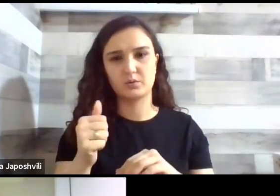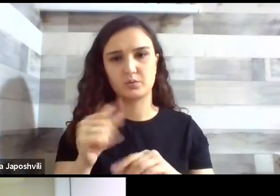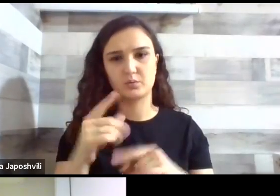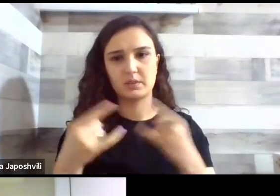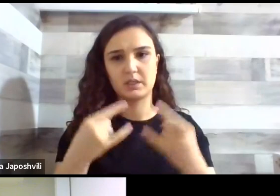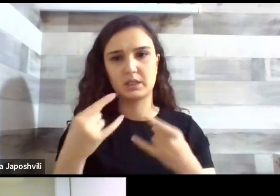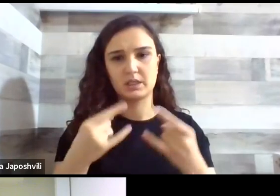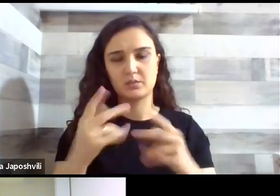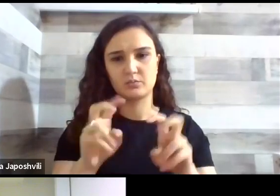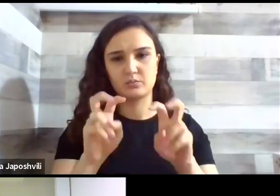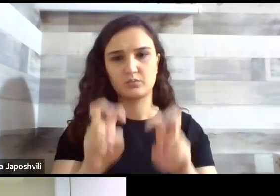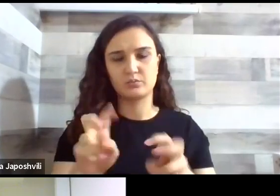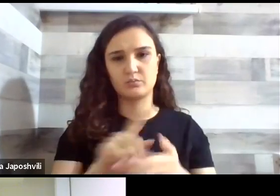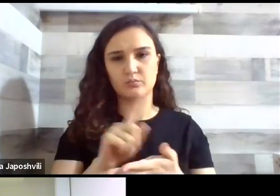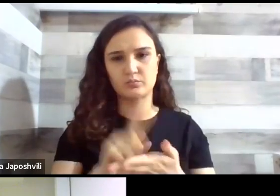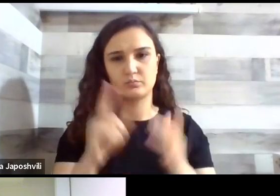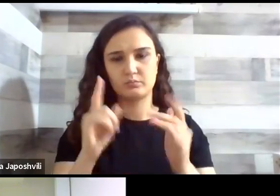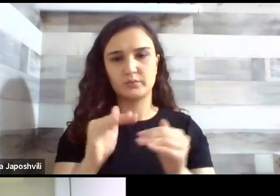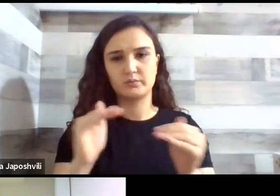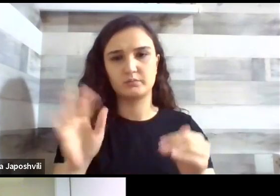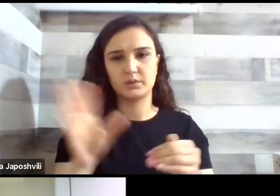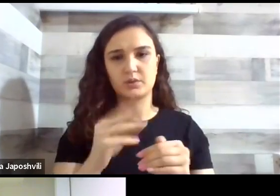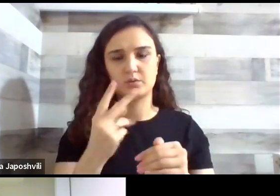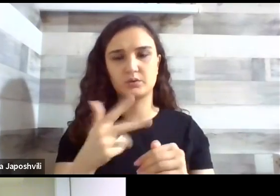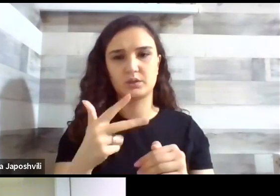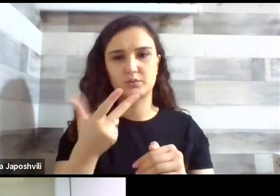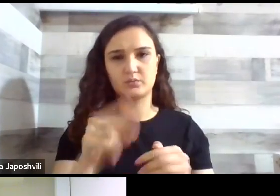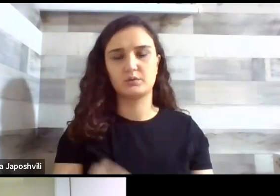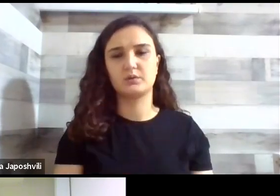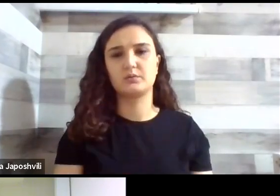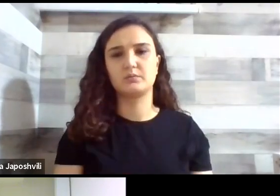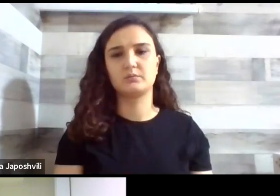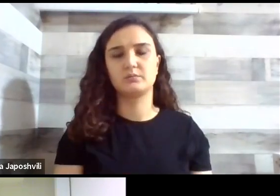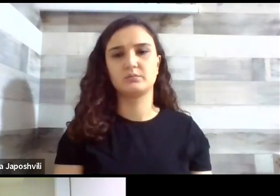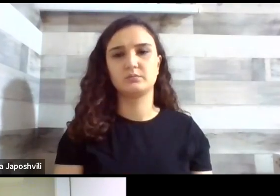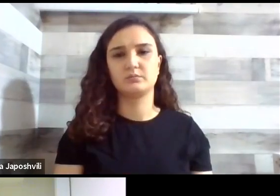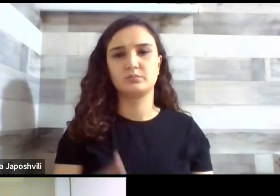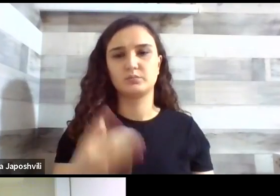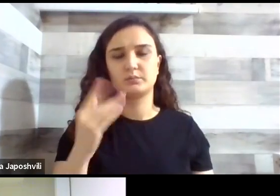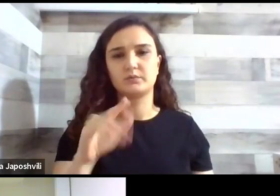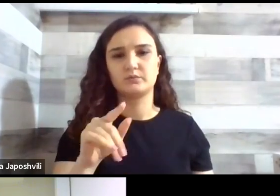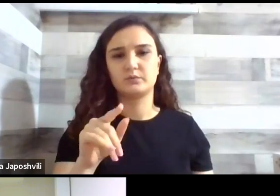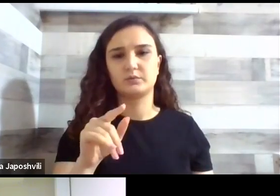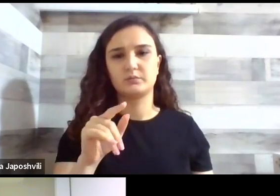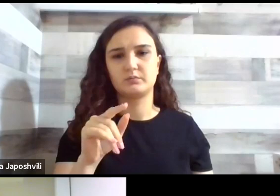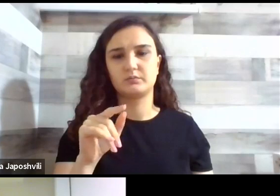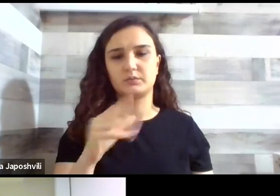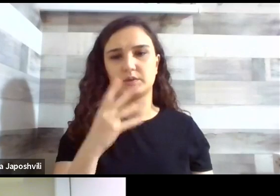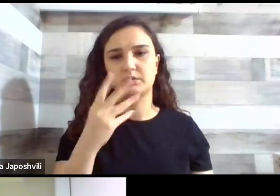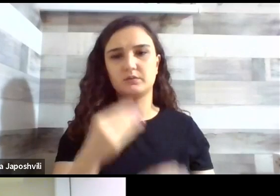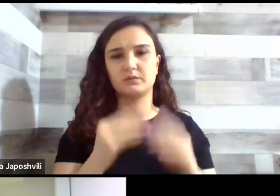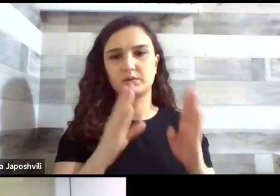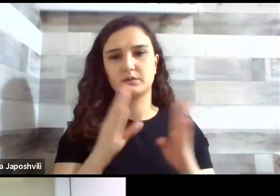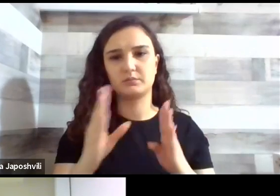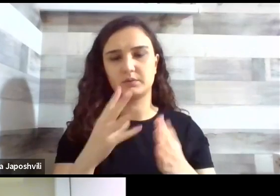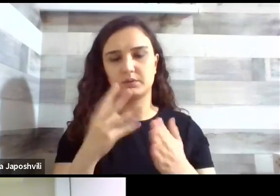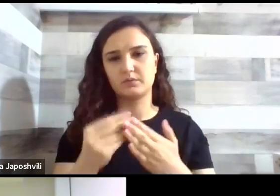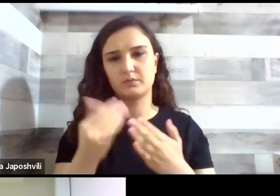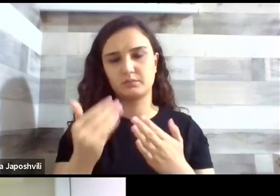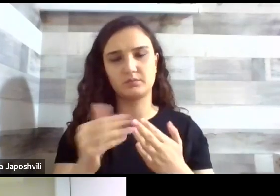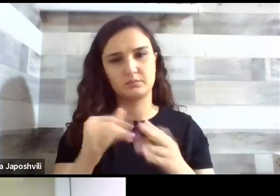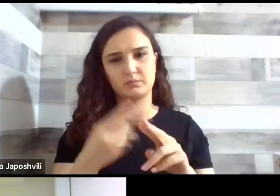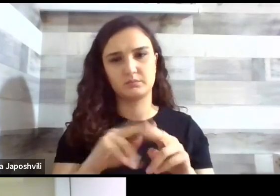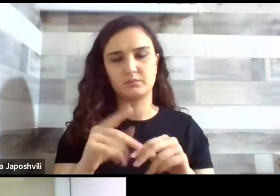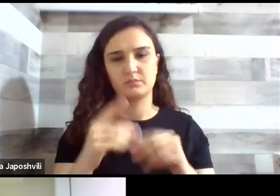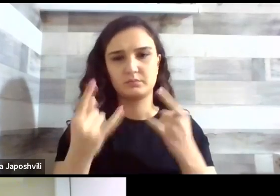ეკრანს უზის აუცილებლად ბავშვი მთელი 30 წუთის განმავლობაში და თუ კი ბავშვი თავისი ქცევის თავისებურებითან, იმიტომ რომ